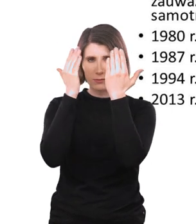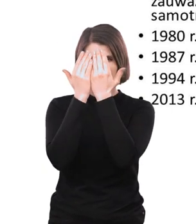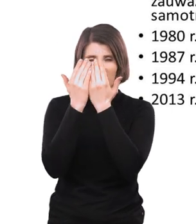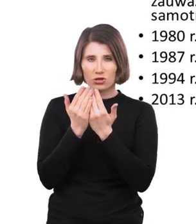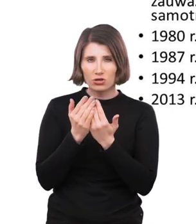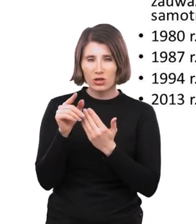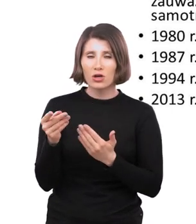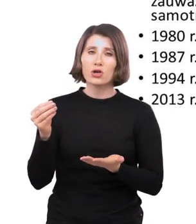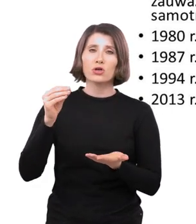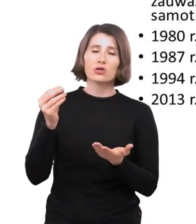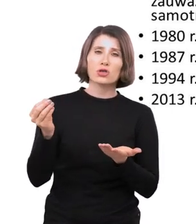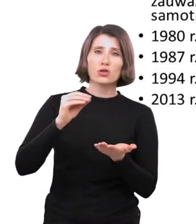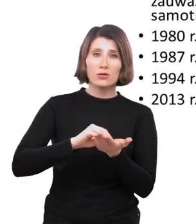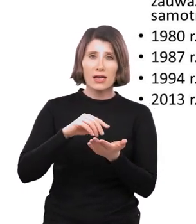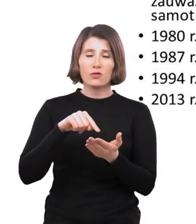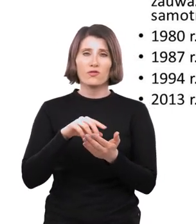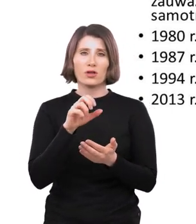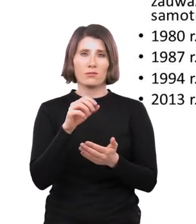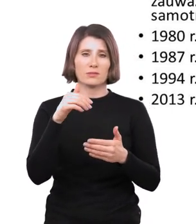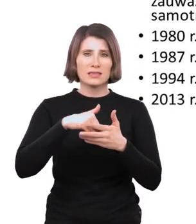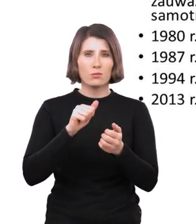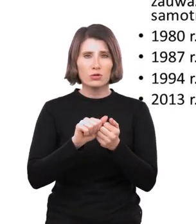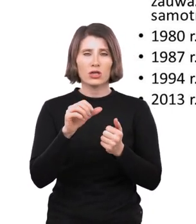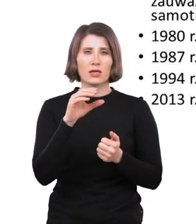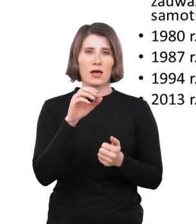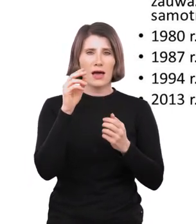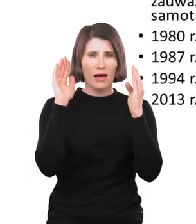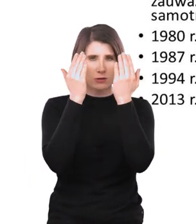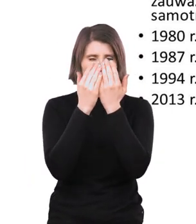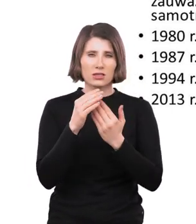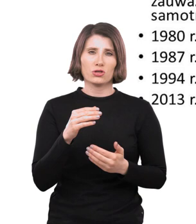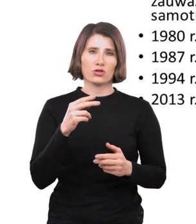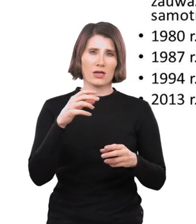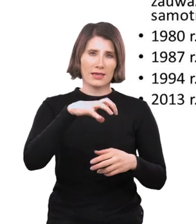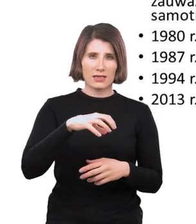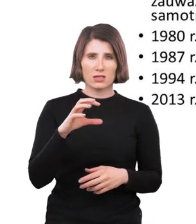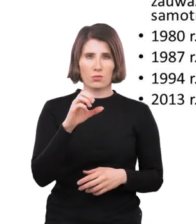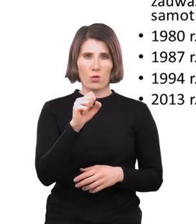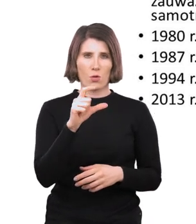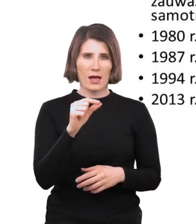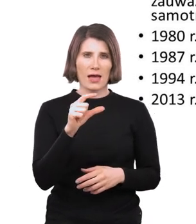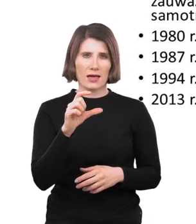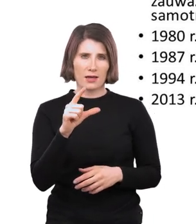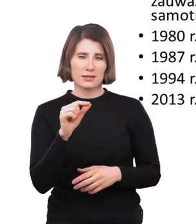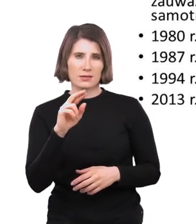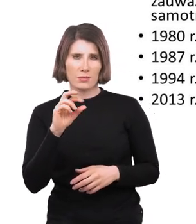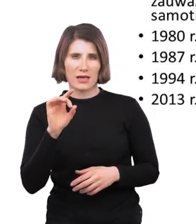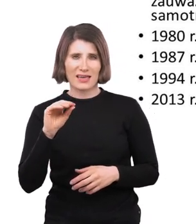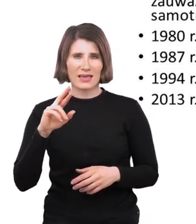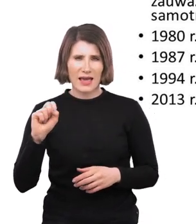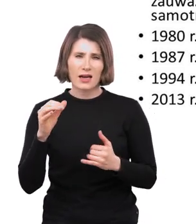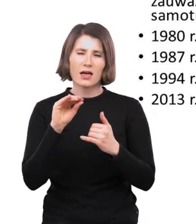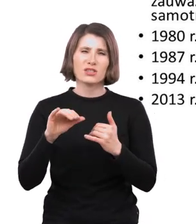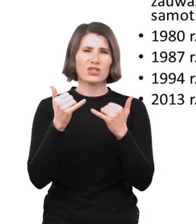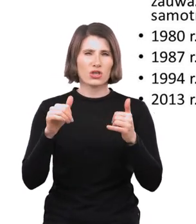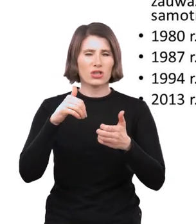autystyczne zespół Aspergera, czy też inne całościowe zaburzenia niezdiagnozowane inaczej.